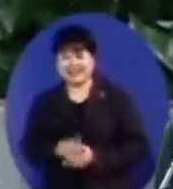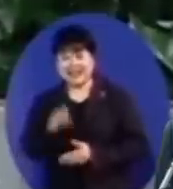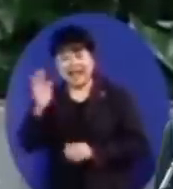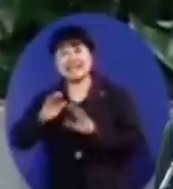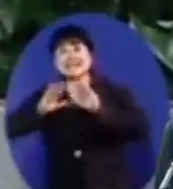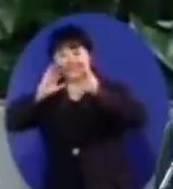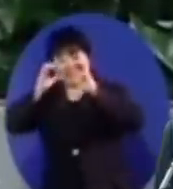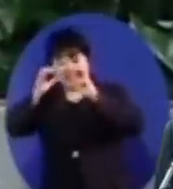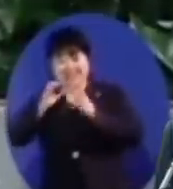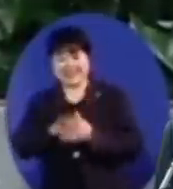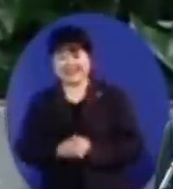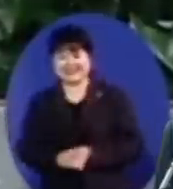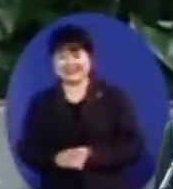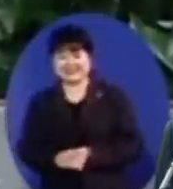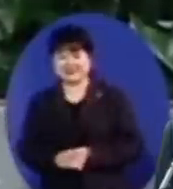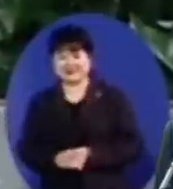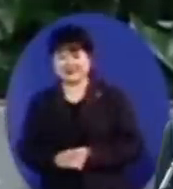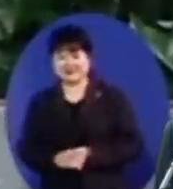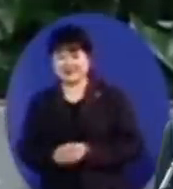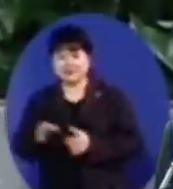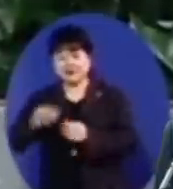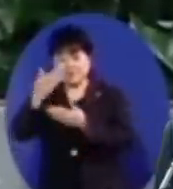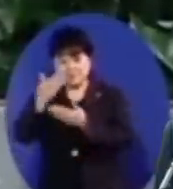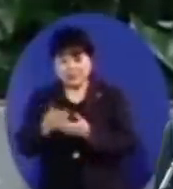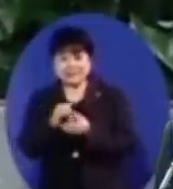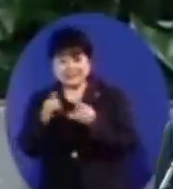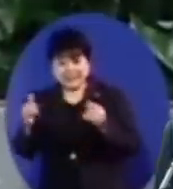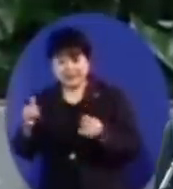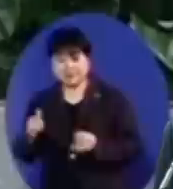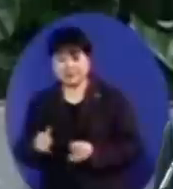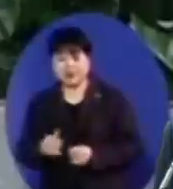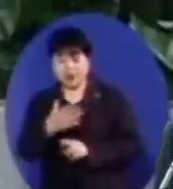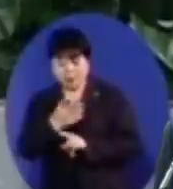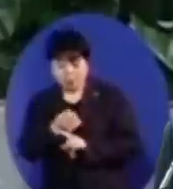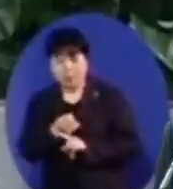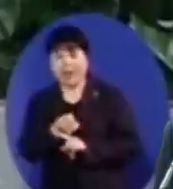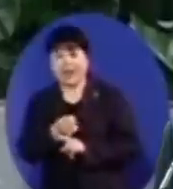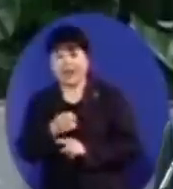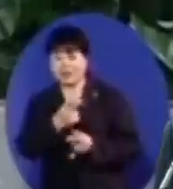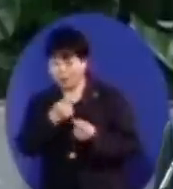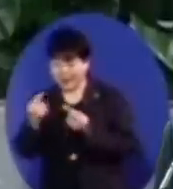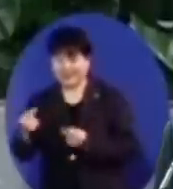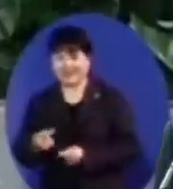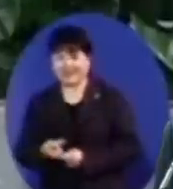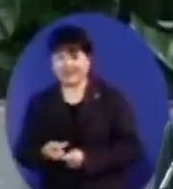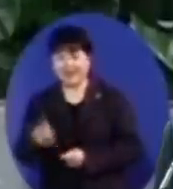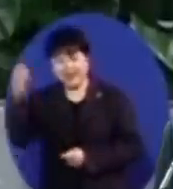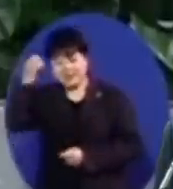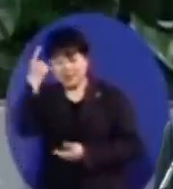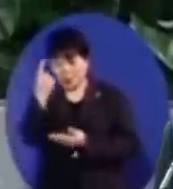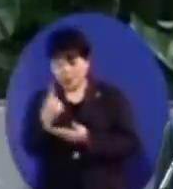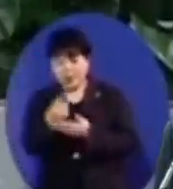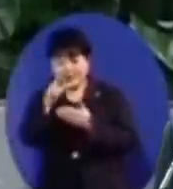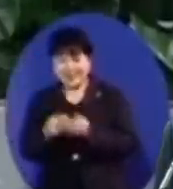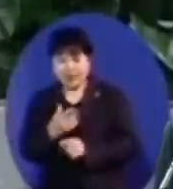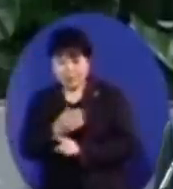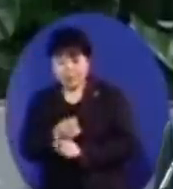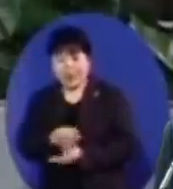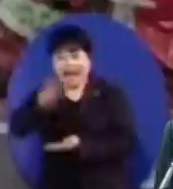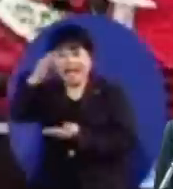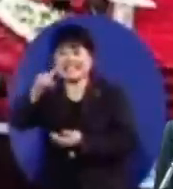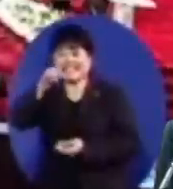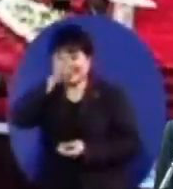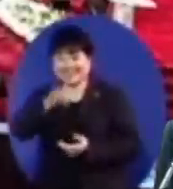하늘나라에 부름을 받은 사람치고 보배가 아닌 분이 없습니다. 그러나 성령이 오셔야 보배가 가치가 있는